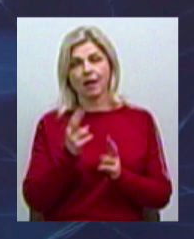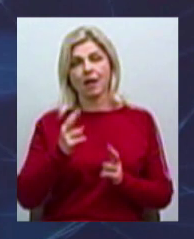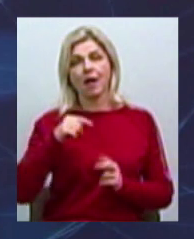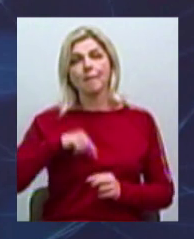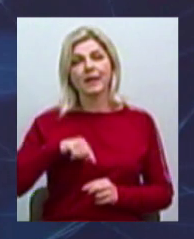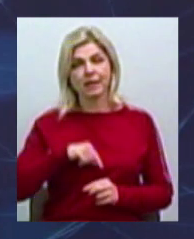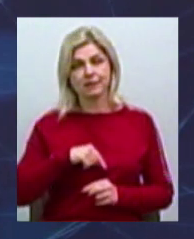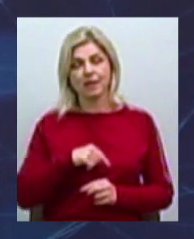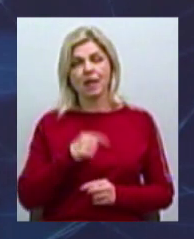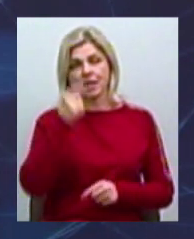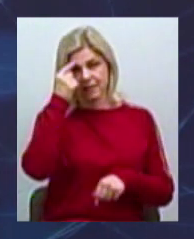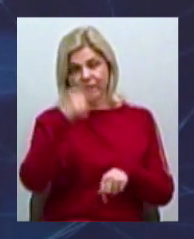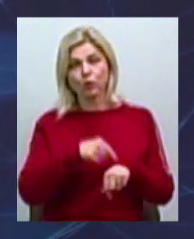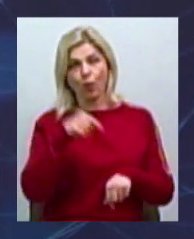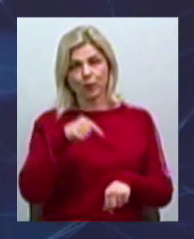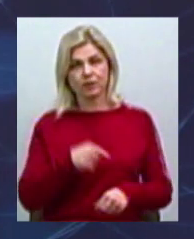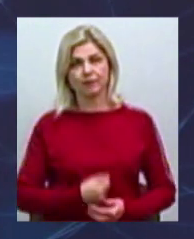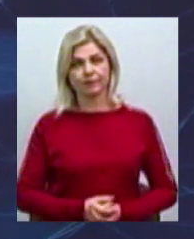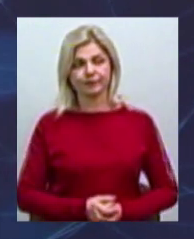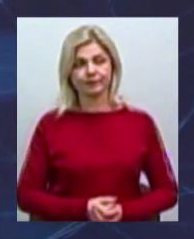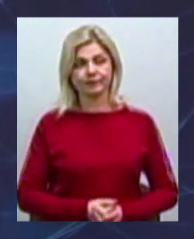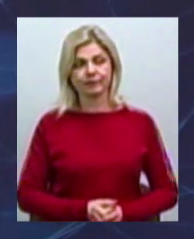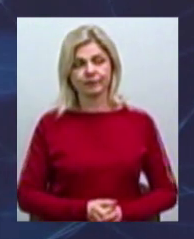зміна свідомості,